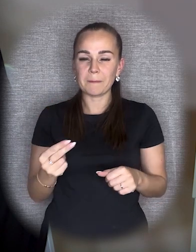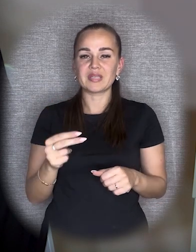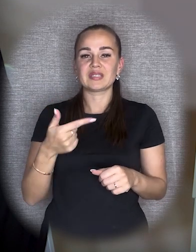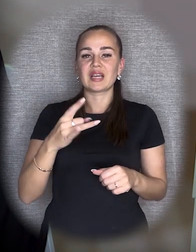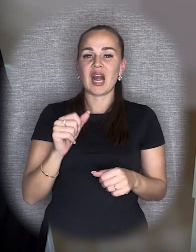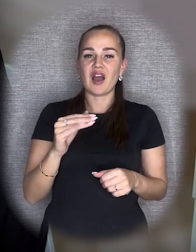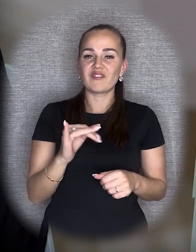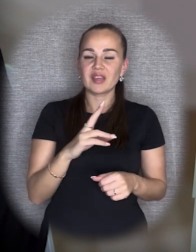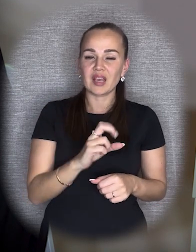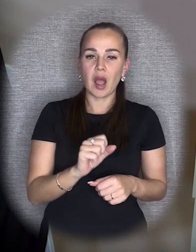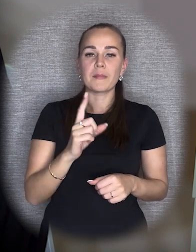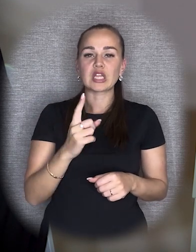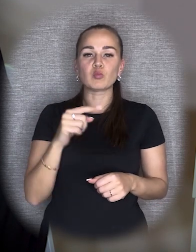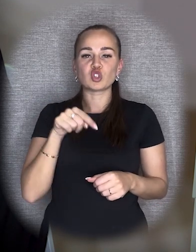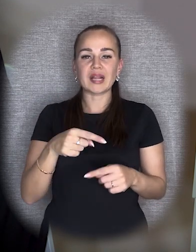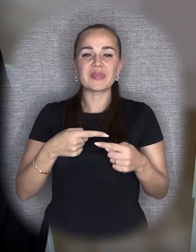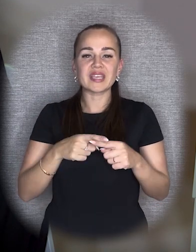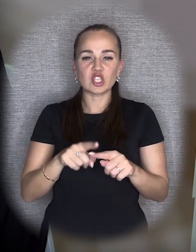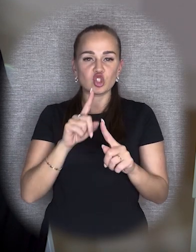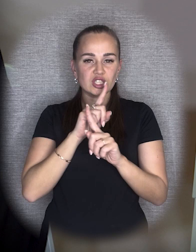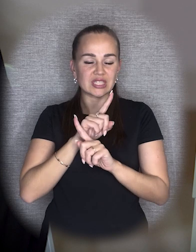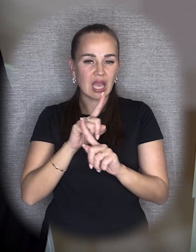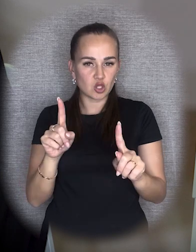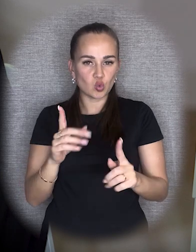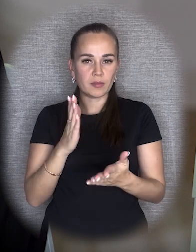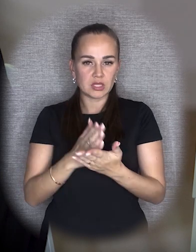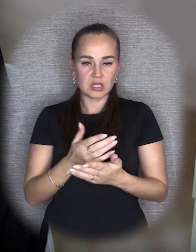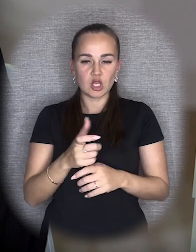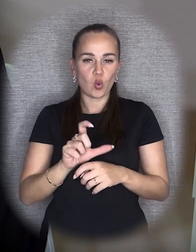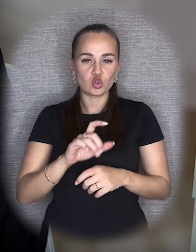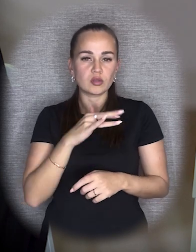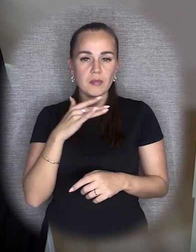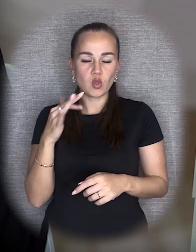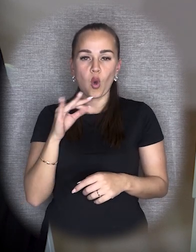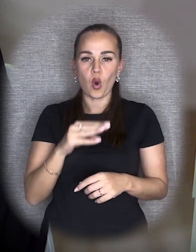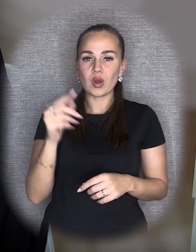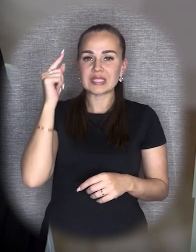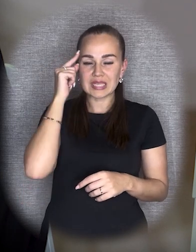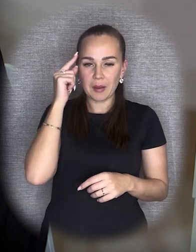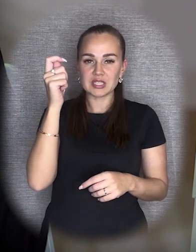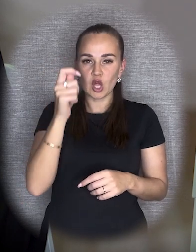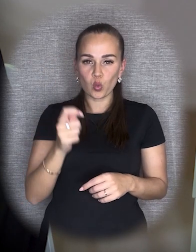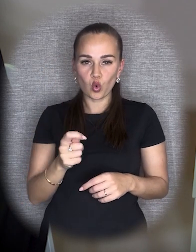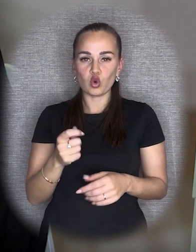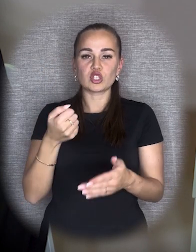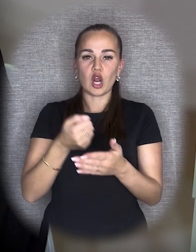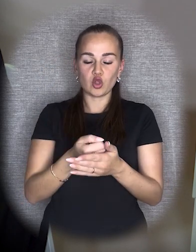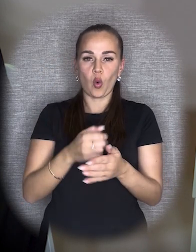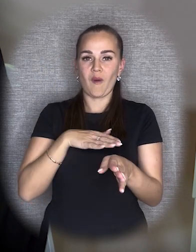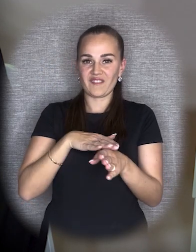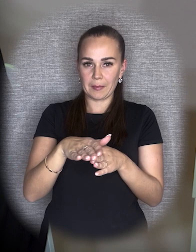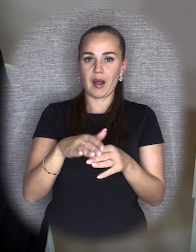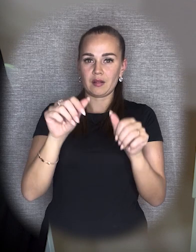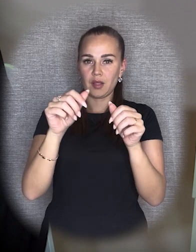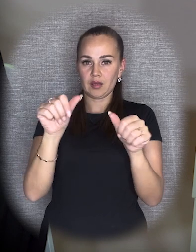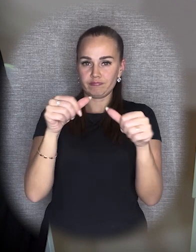в силу своих технических особенностей и технологических, потому что от замысла художника до исполнения